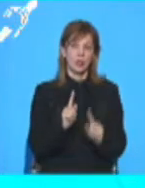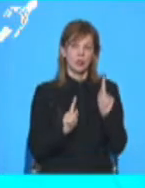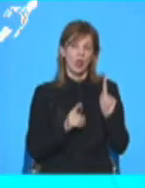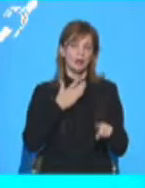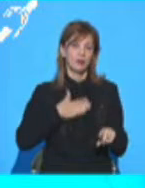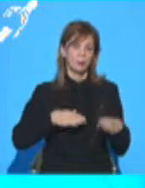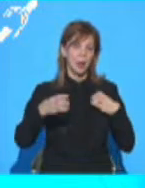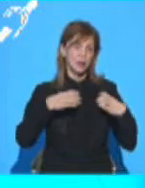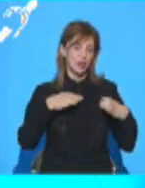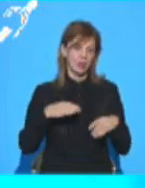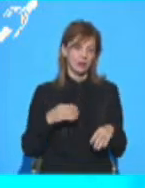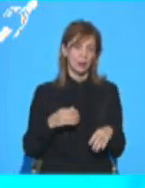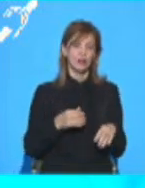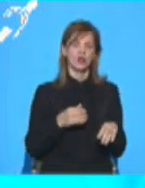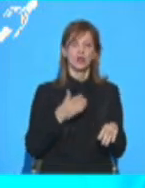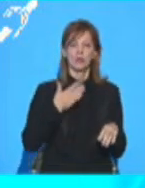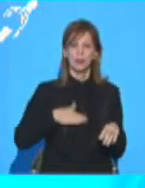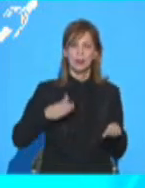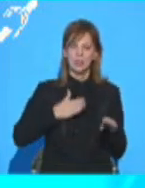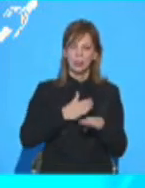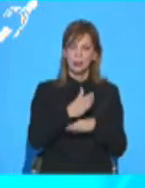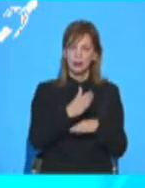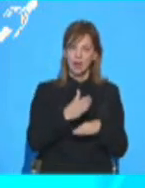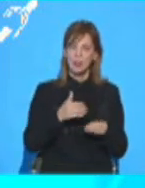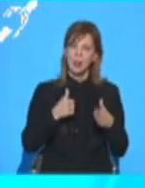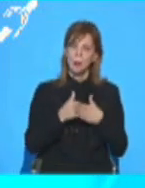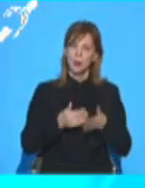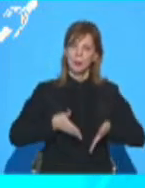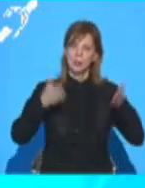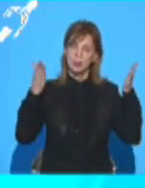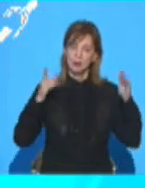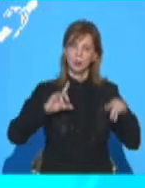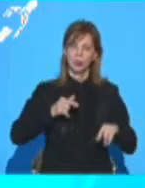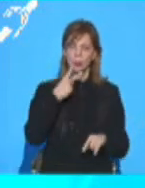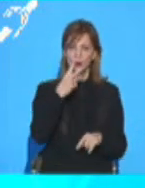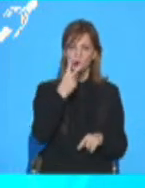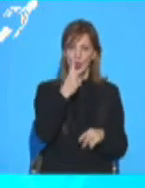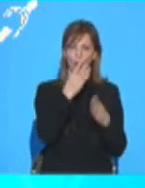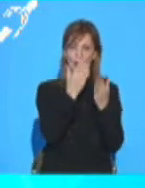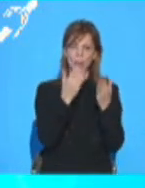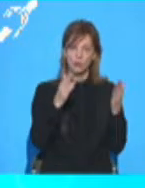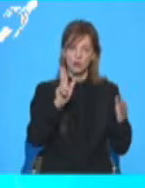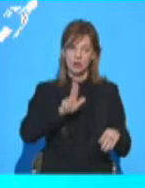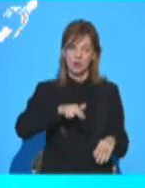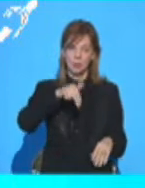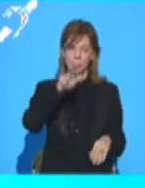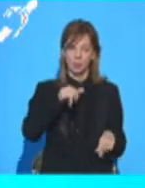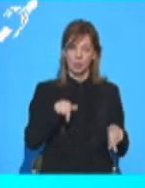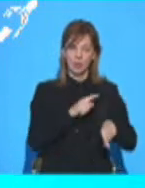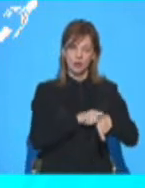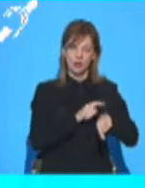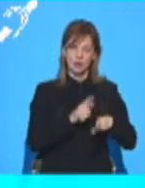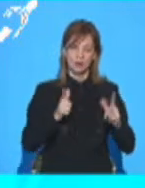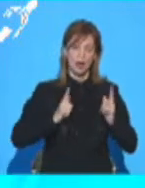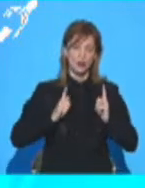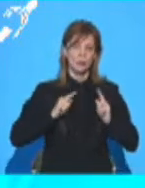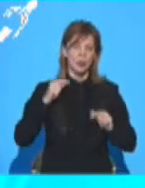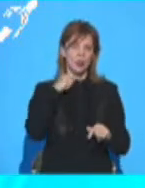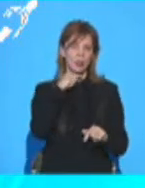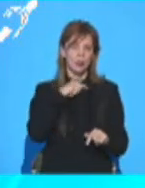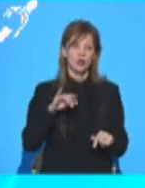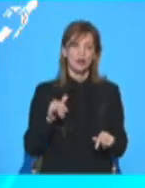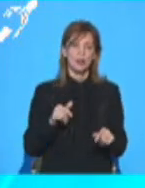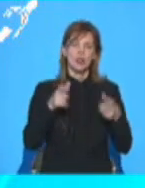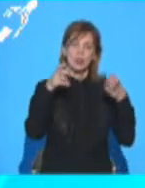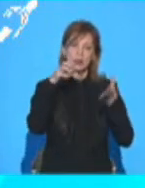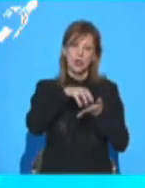Dacă vă place arta și doriți să intrați în atmosfera sărbătorilor, puteți admira două expoziții de pictură în această perioadă. În așteptarea Crăciunului și